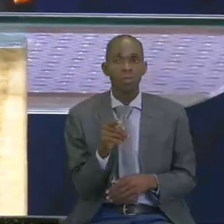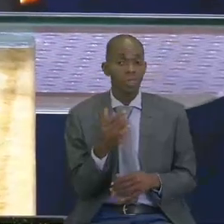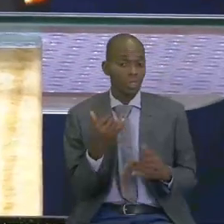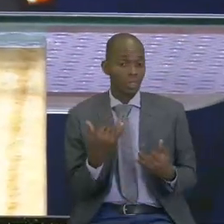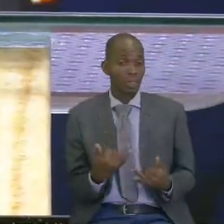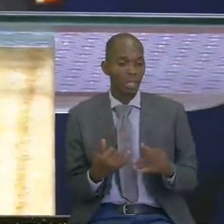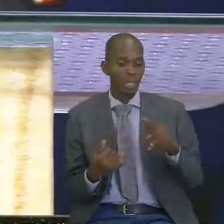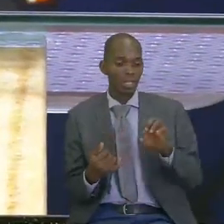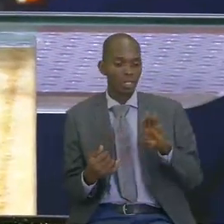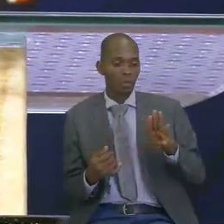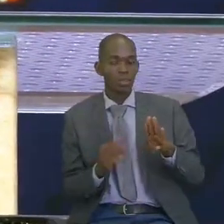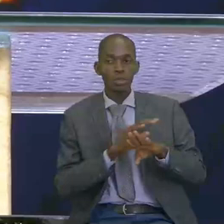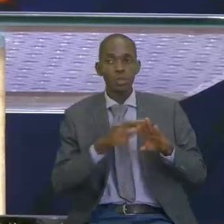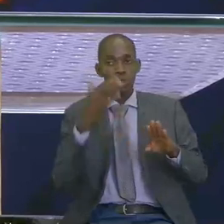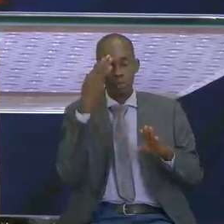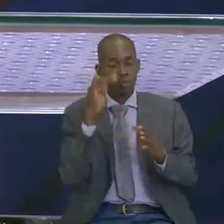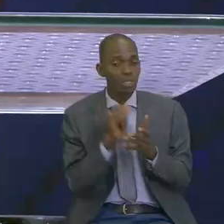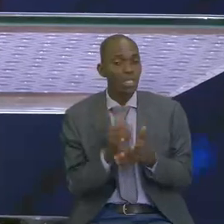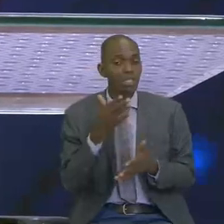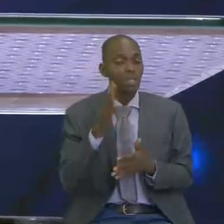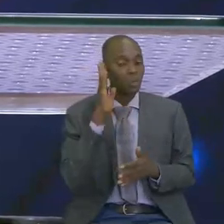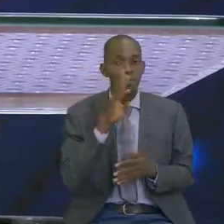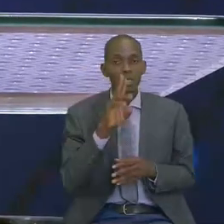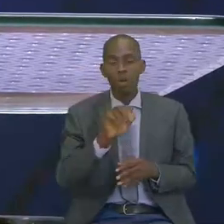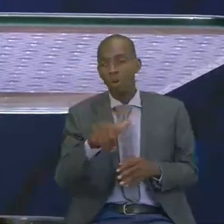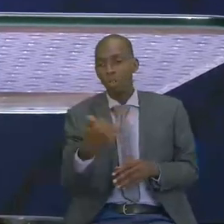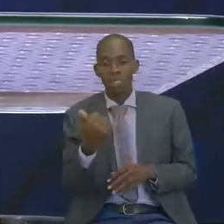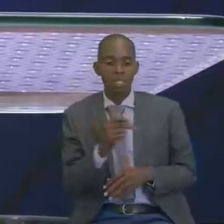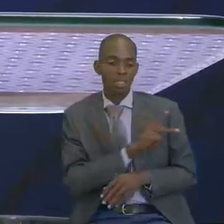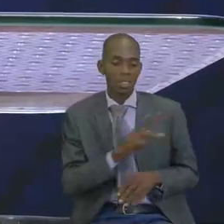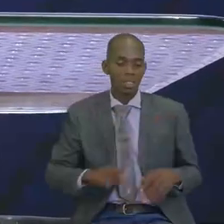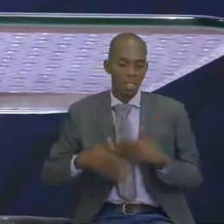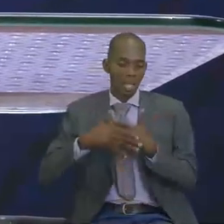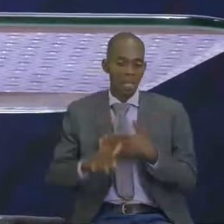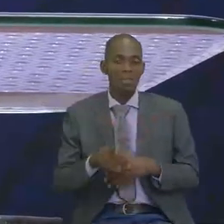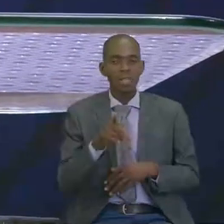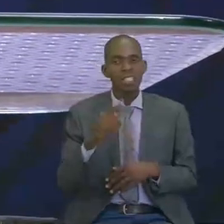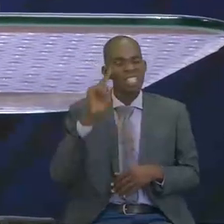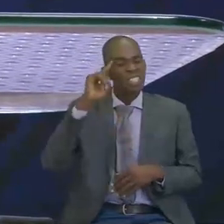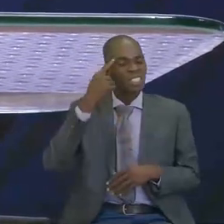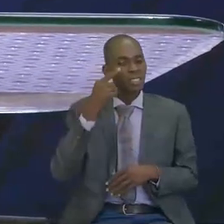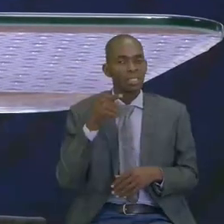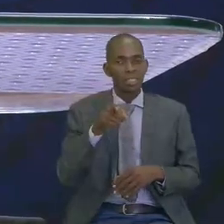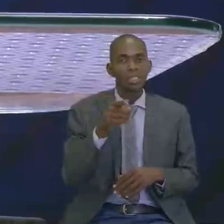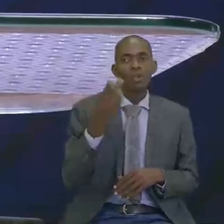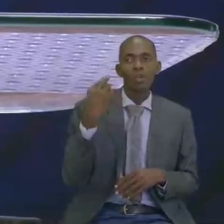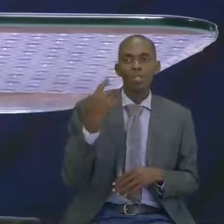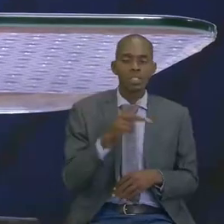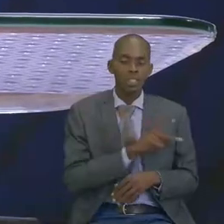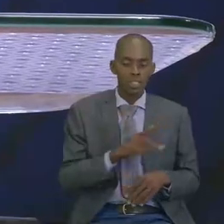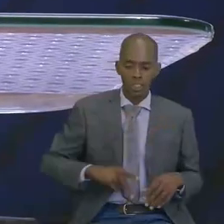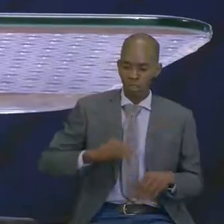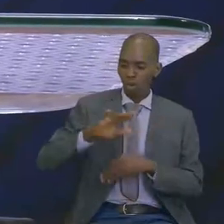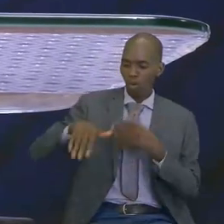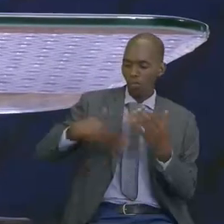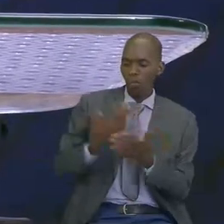Nebuchadnezzar ne savait pas. Après cela, il croyait qu'il est le roi des rois. Il croyait